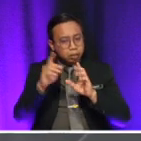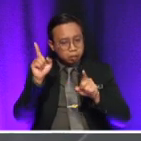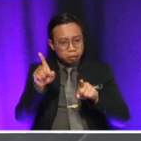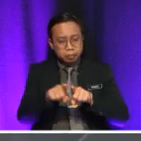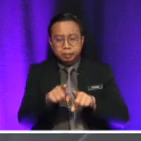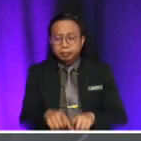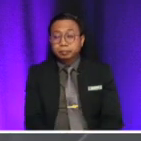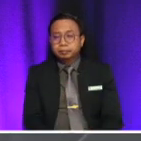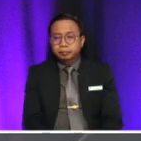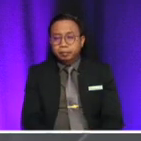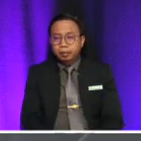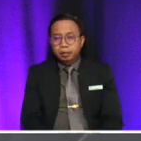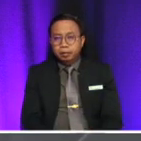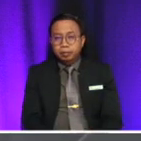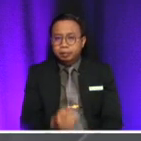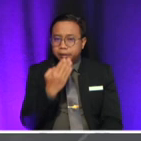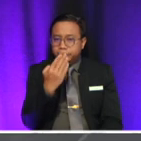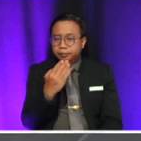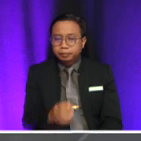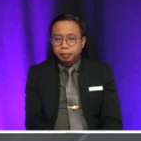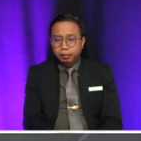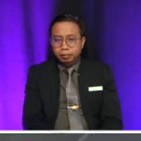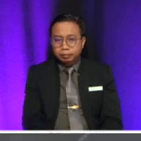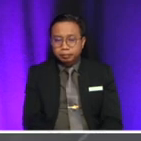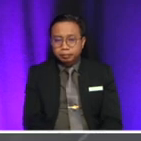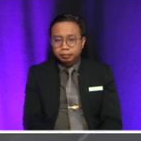di situ agak kurang tepat Oke terima kasih sama-sama